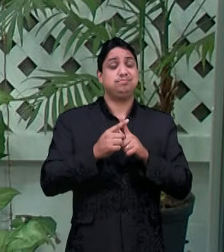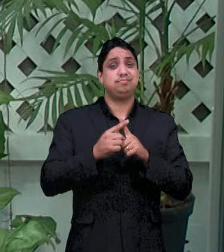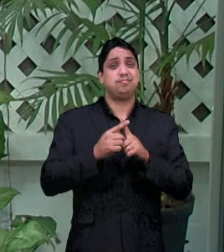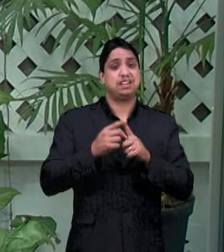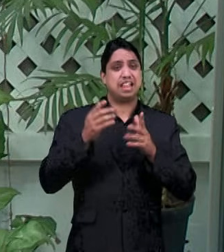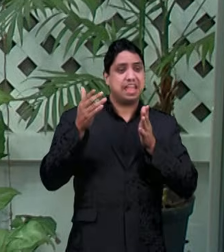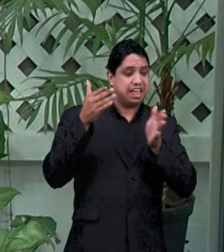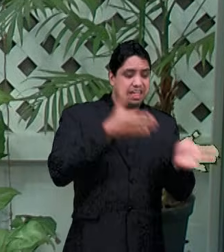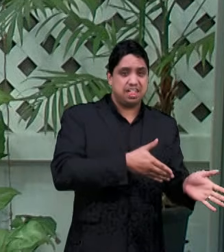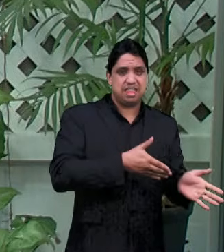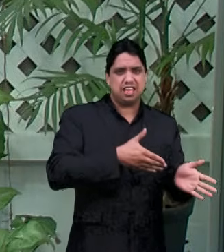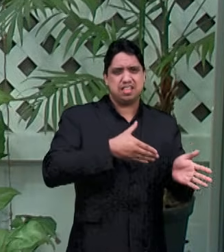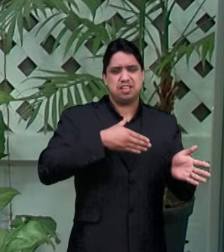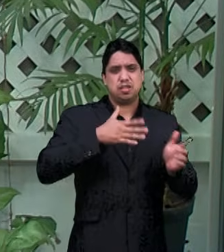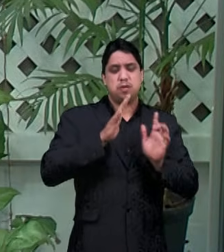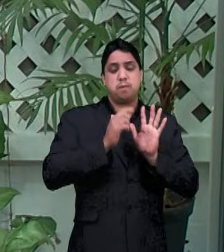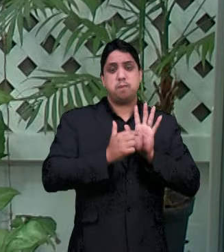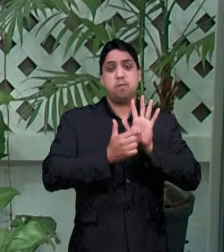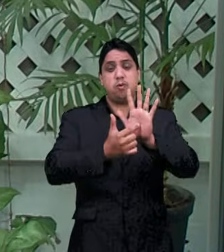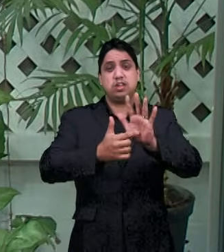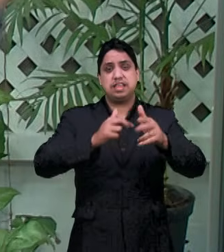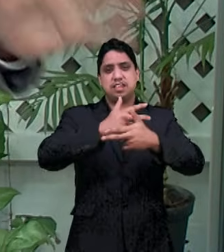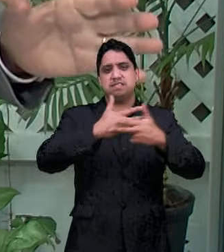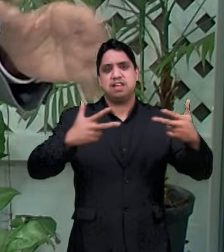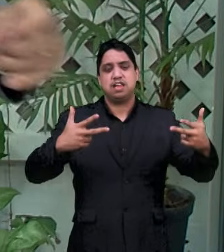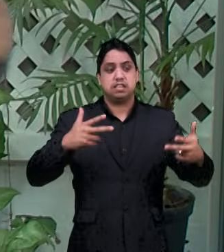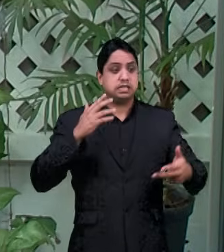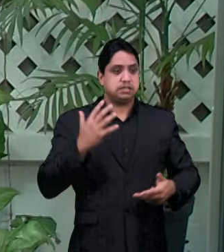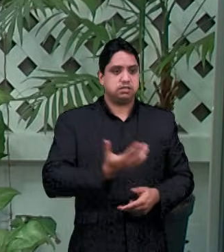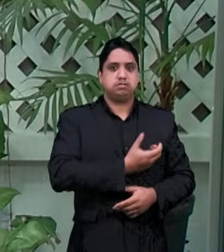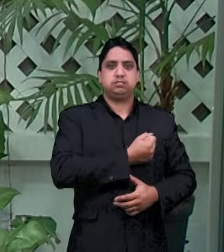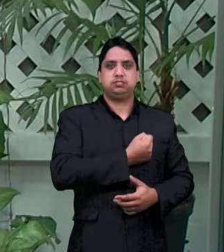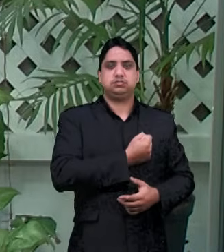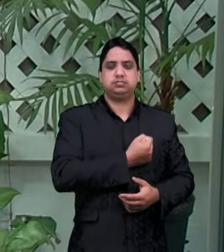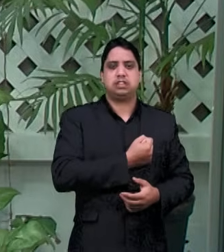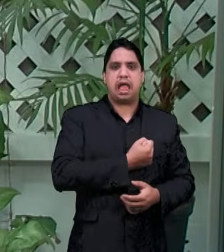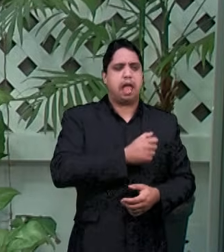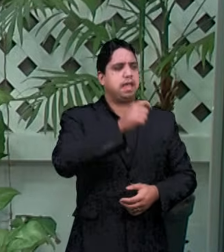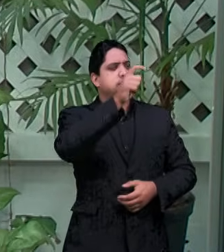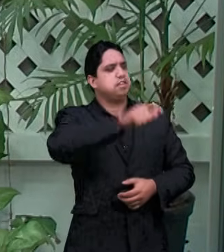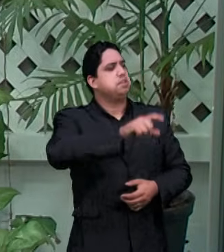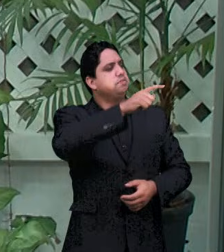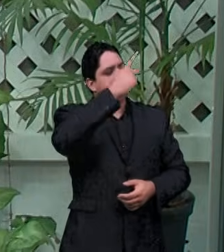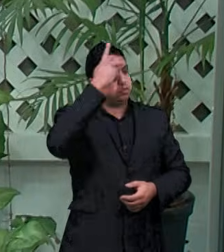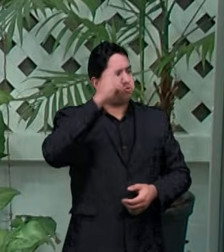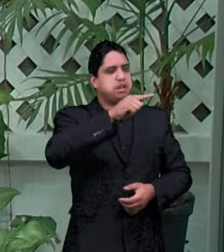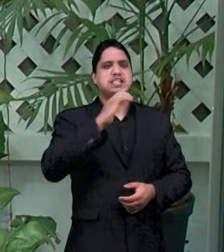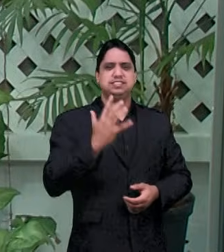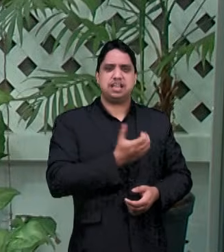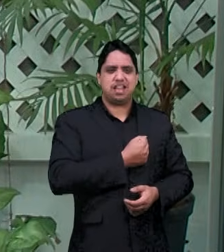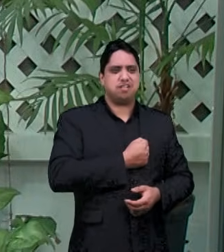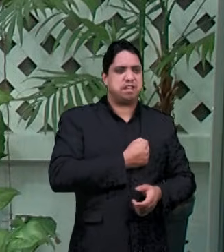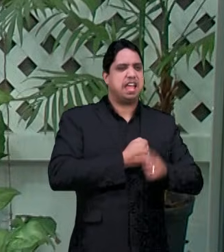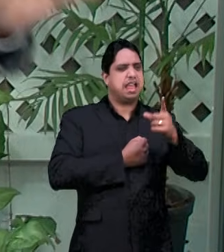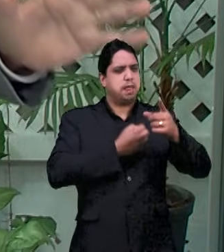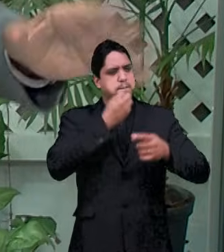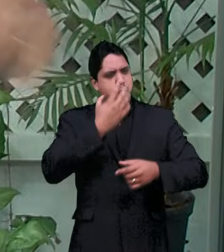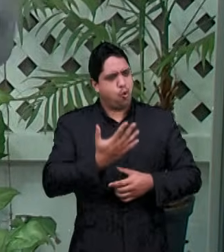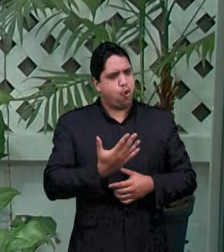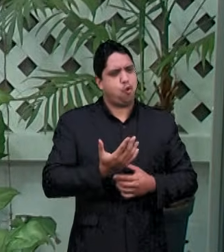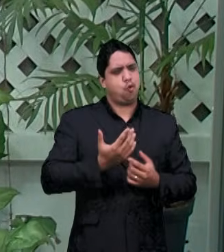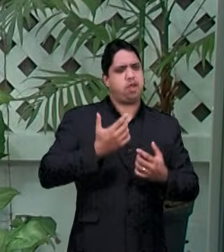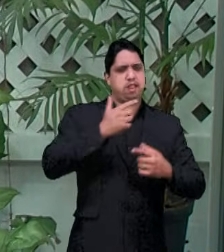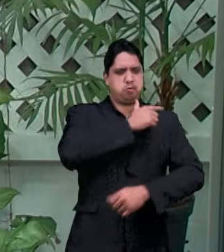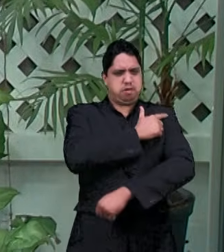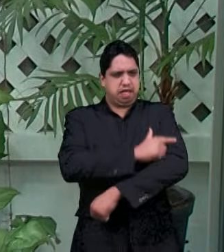infidèle, elle présente plusieurs sauveurs. Donc, un tel est bon, un tel est comme ça, un tel est comme